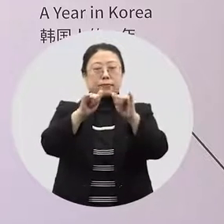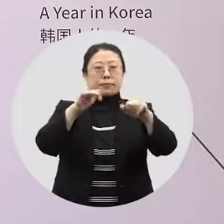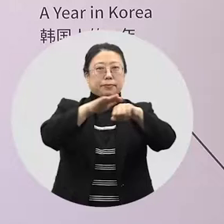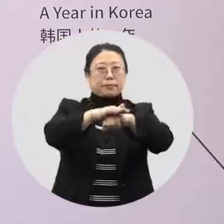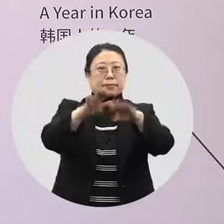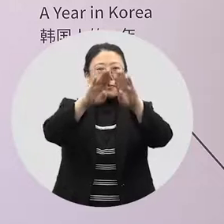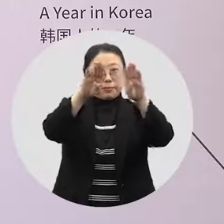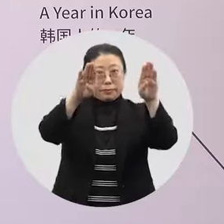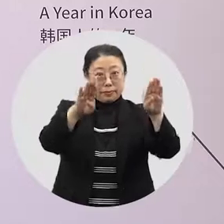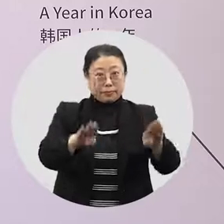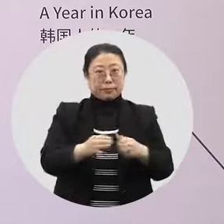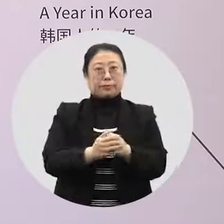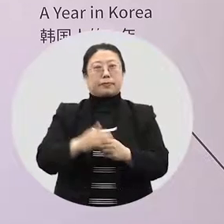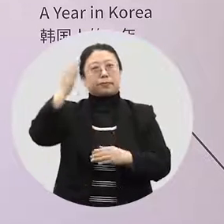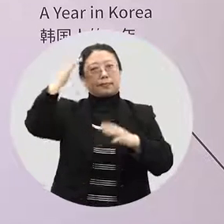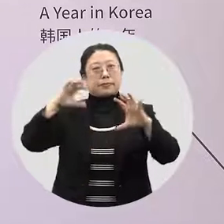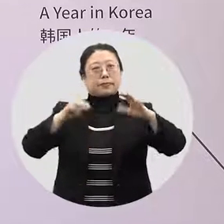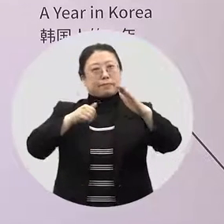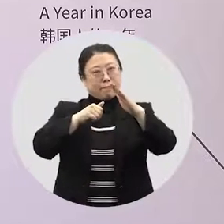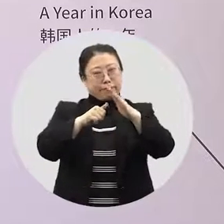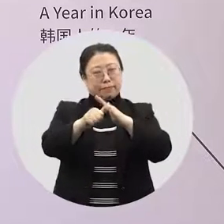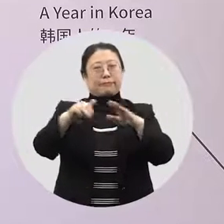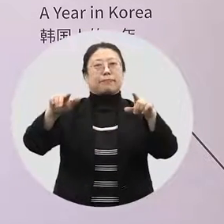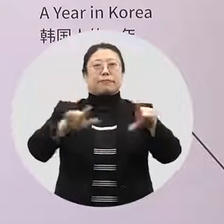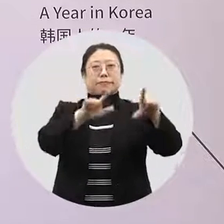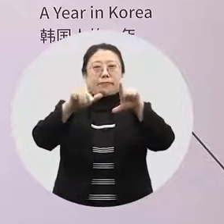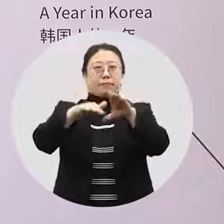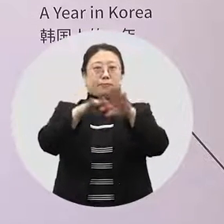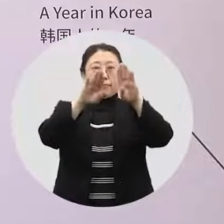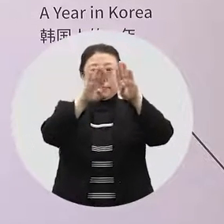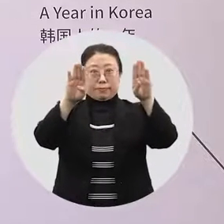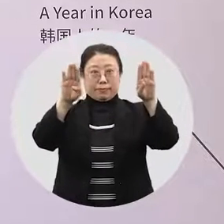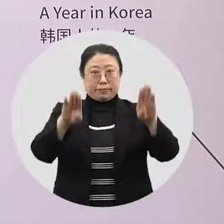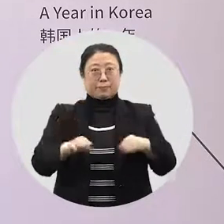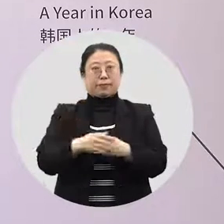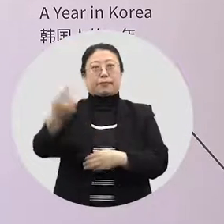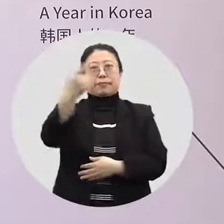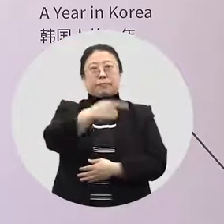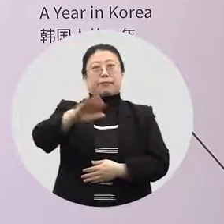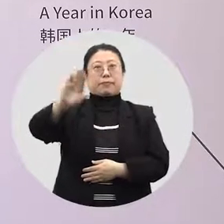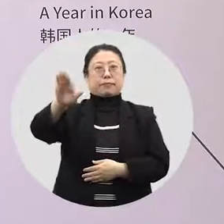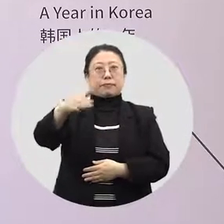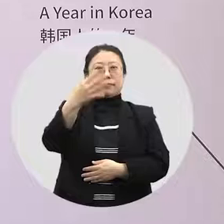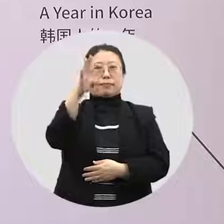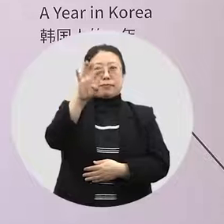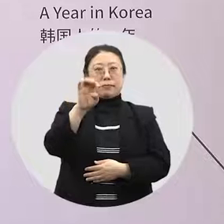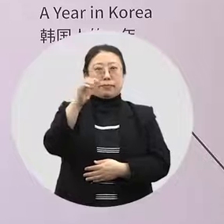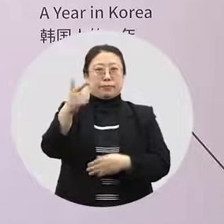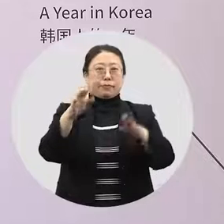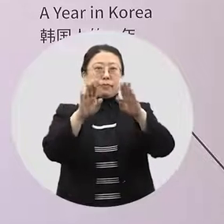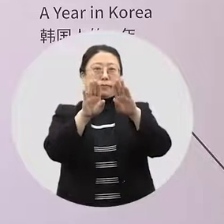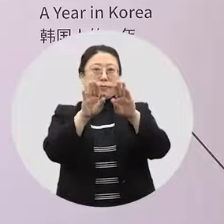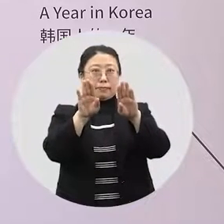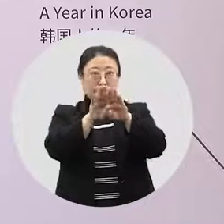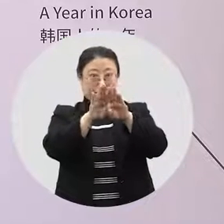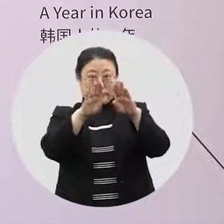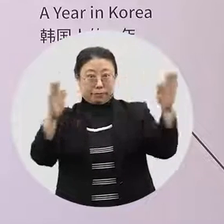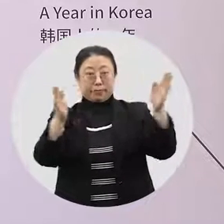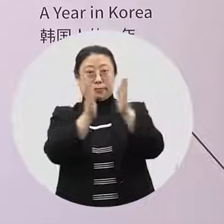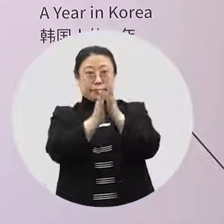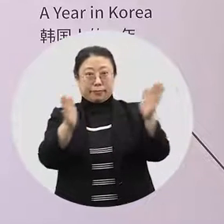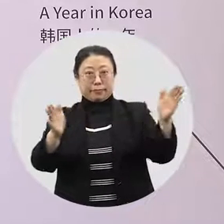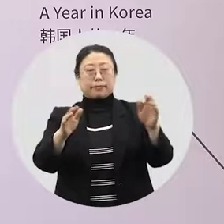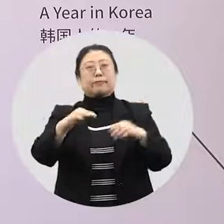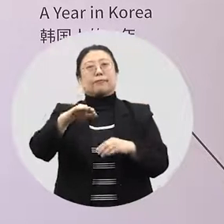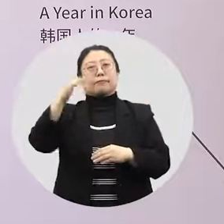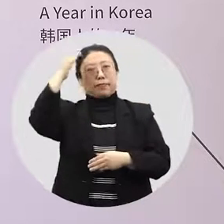국립민속박물관은 우리나라의 대표적인 생활문화 박물관으로 1946년에 문을 연 이래로 우리